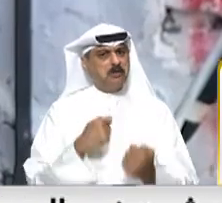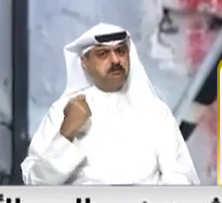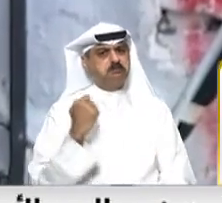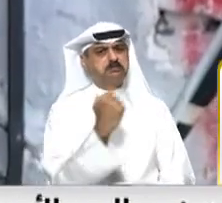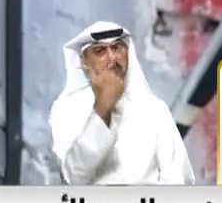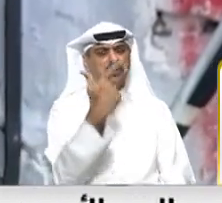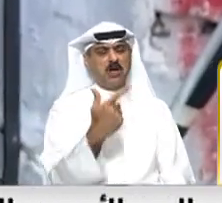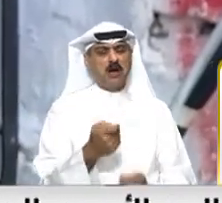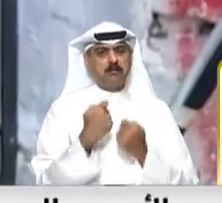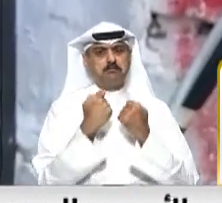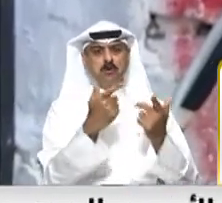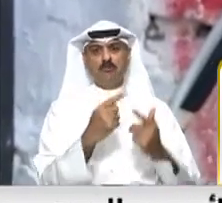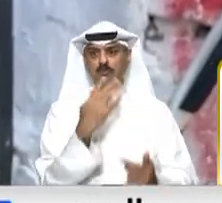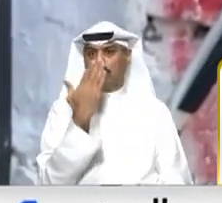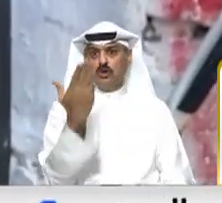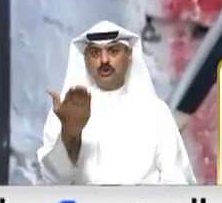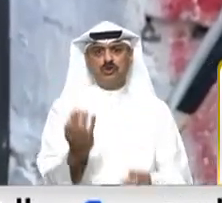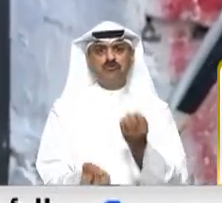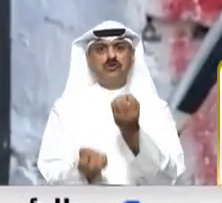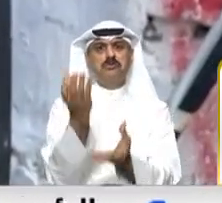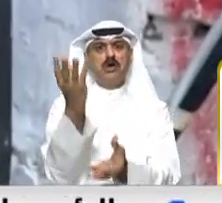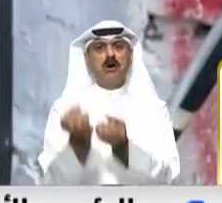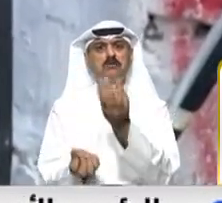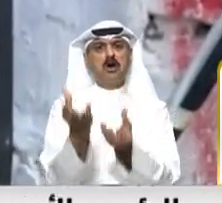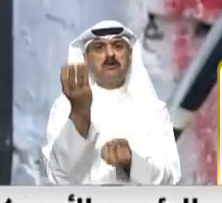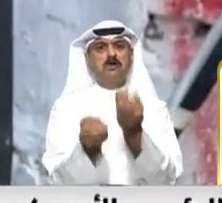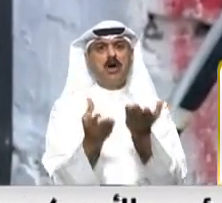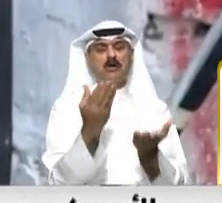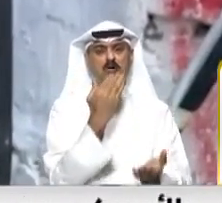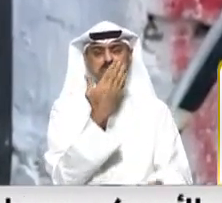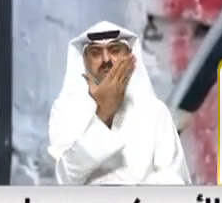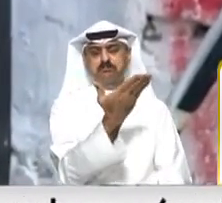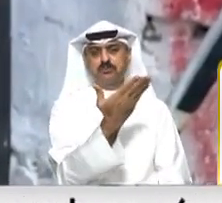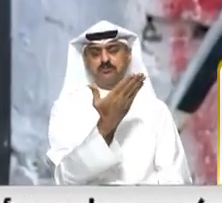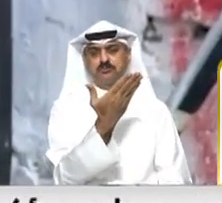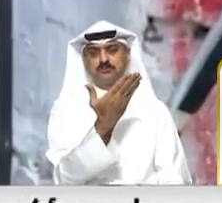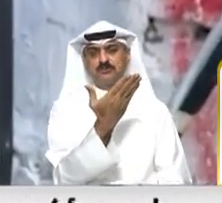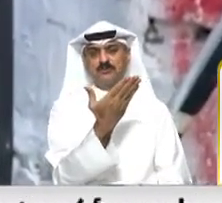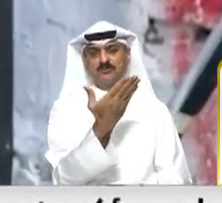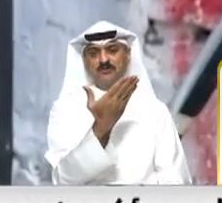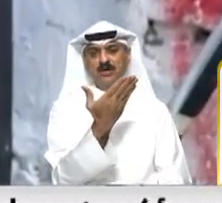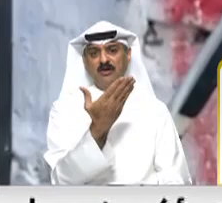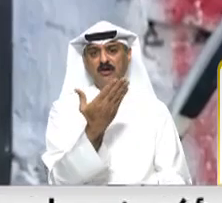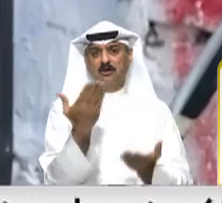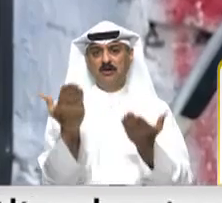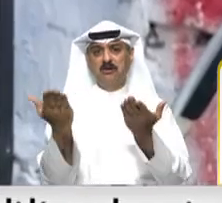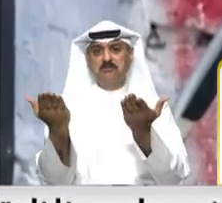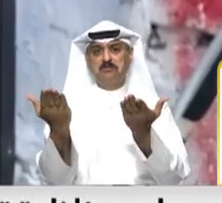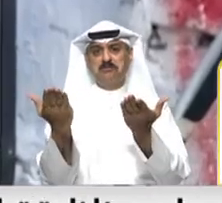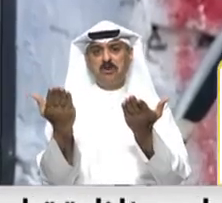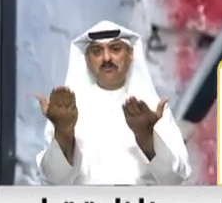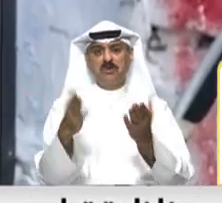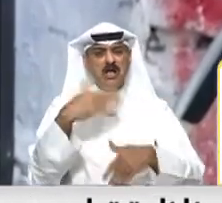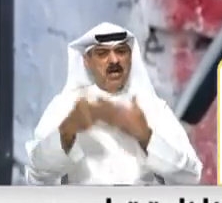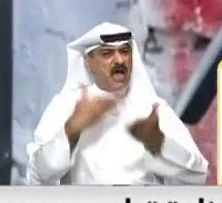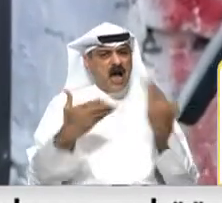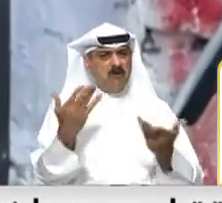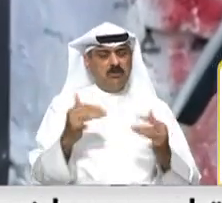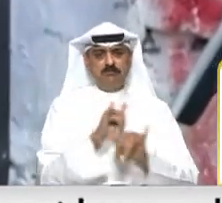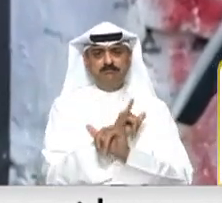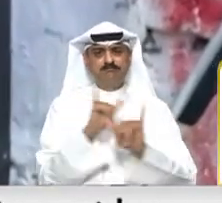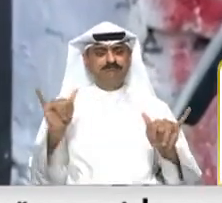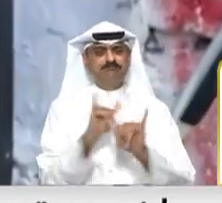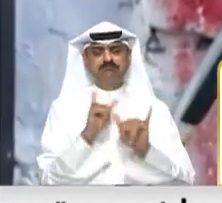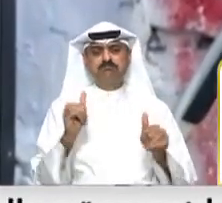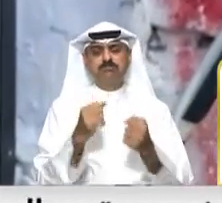لقينا النار مولعة والصاروخ من الناس مقطعة جوا، جينا قعدنا نسعف لحتى الآن من